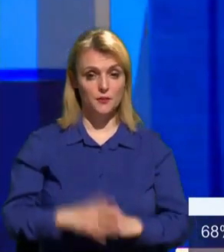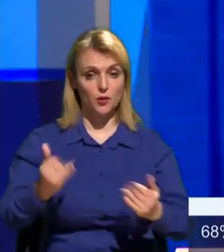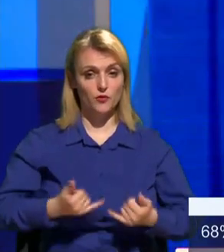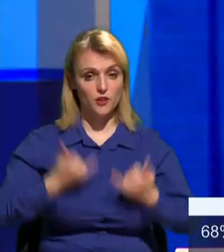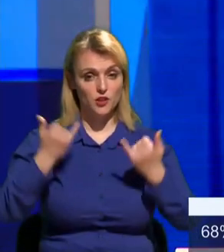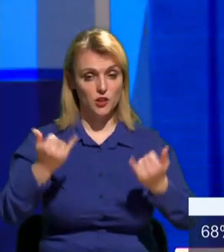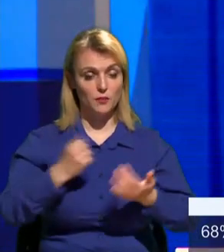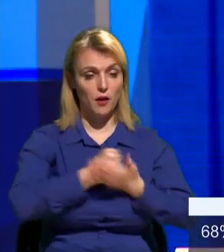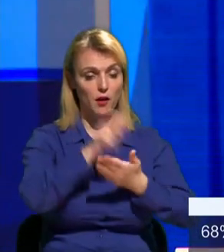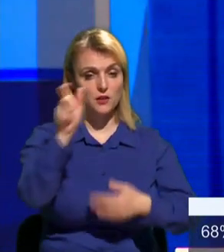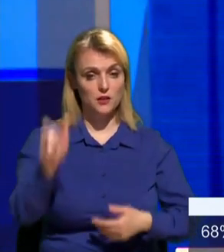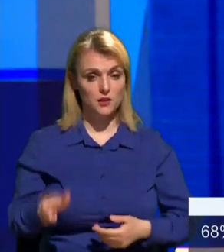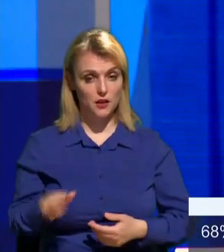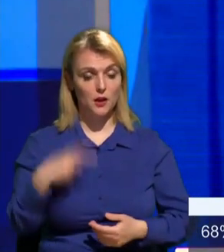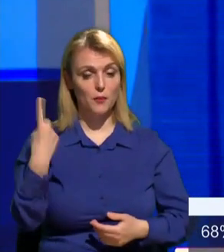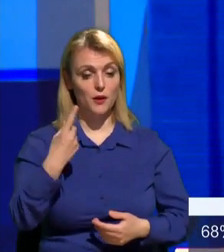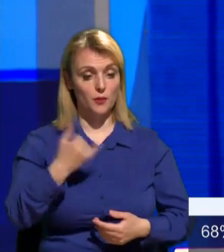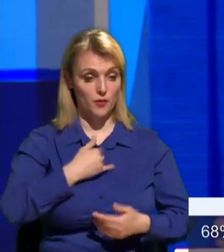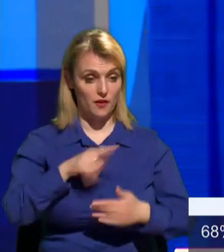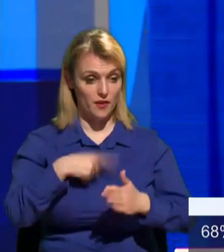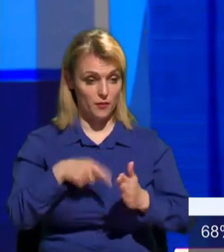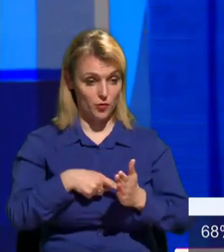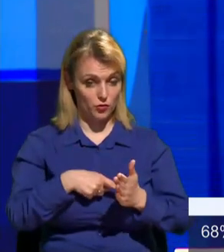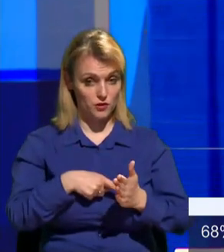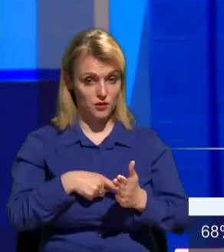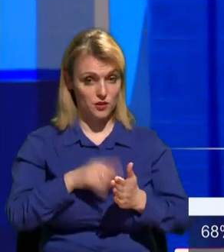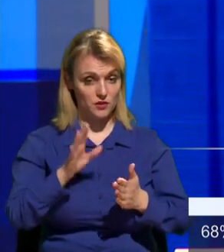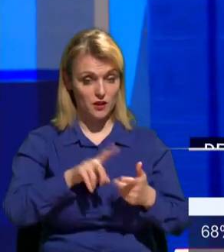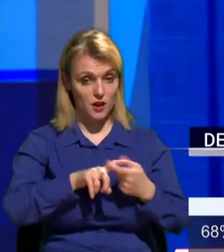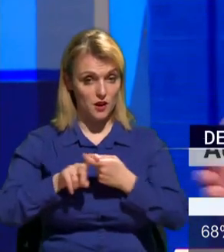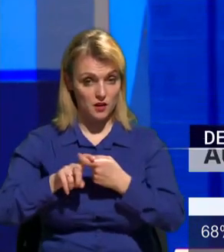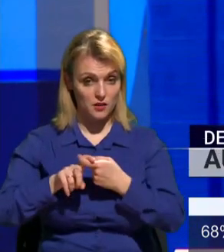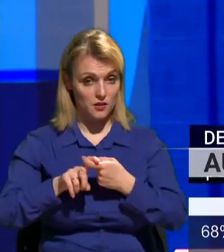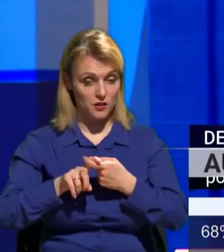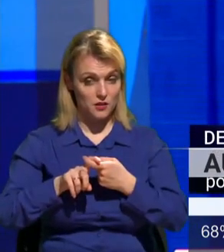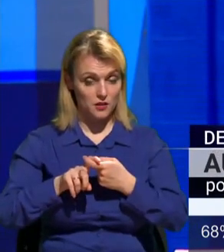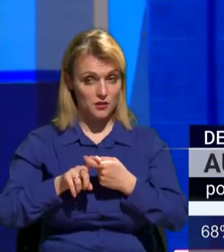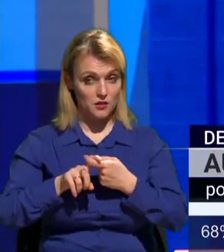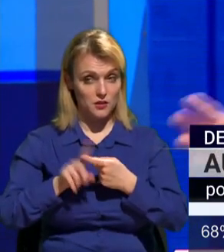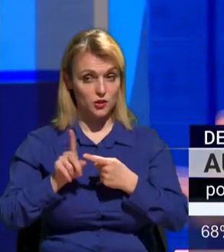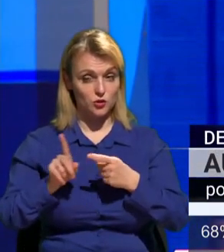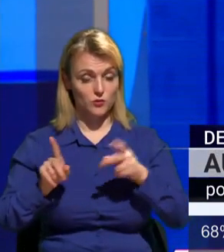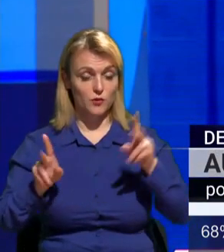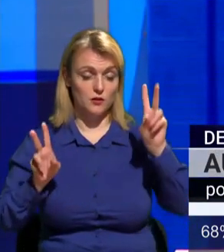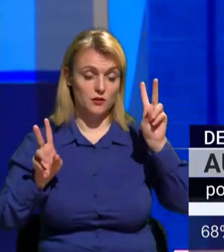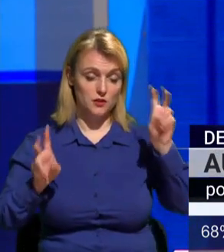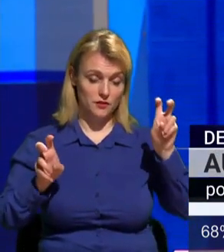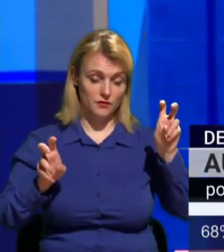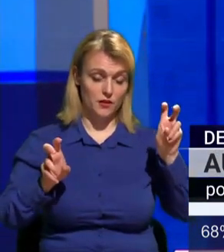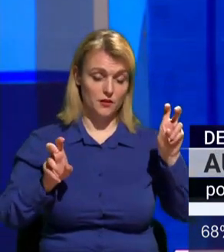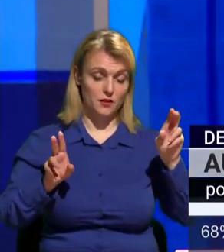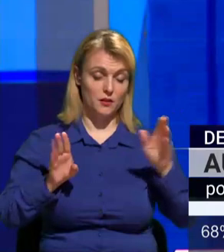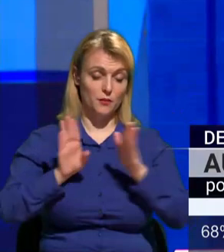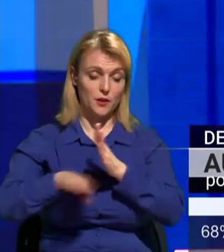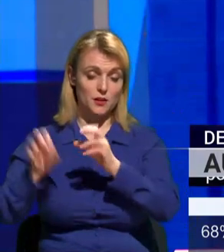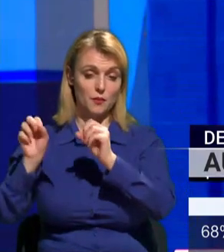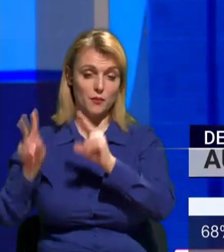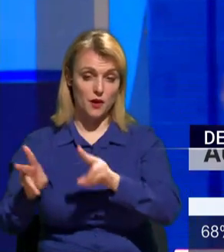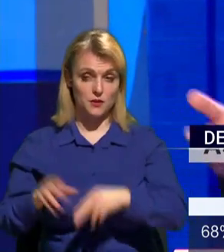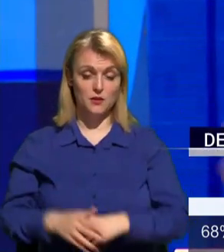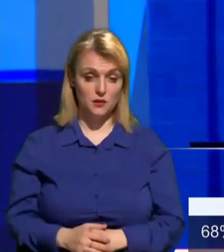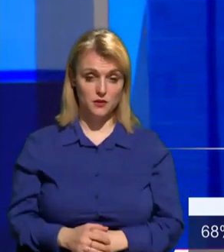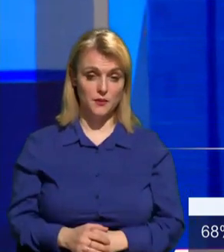Igor Dodon. Prima întrebare probabil va ține de ceea ce noi numim securitatea societală, un sector foarte important,